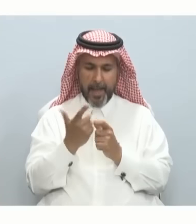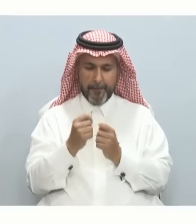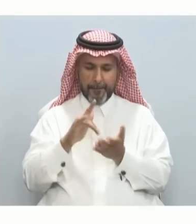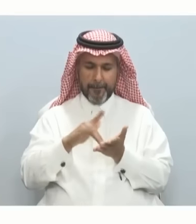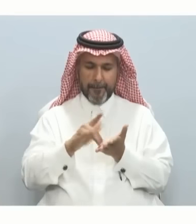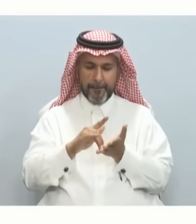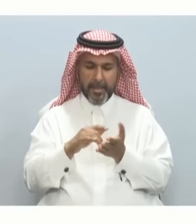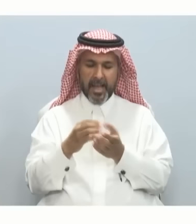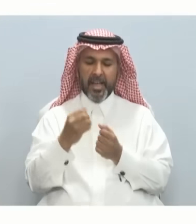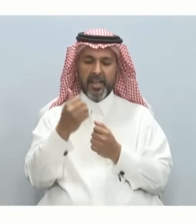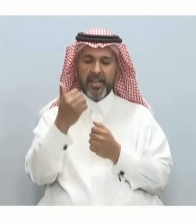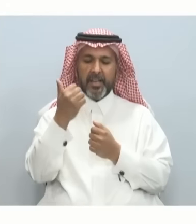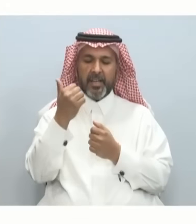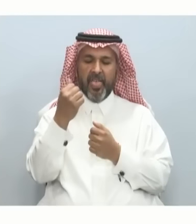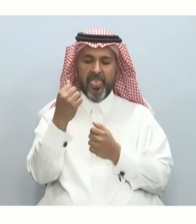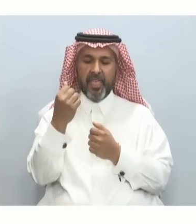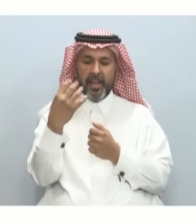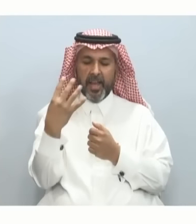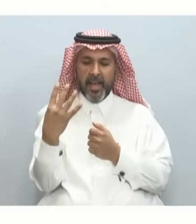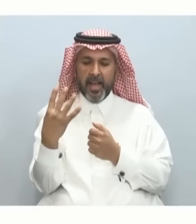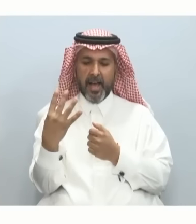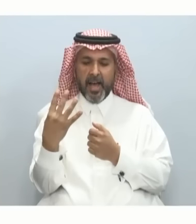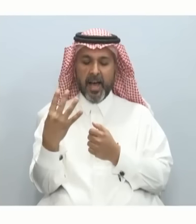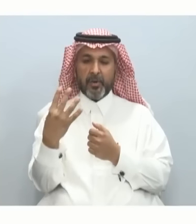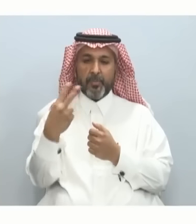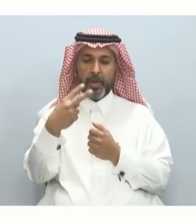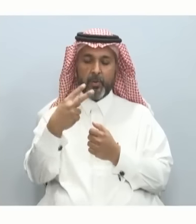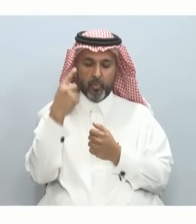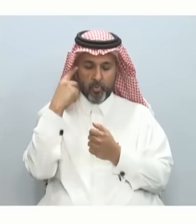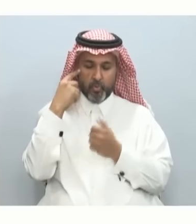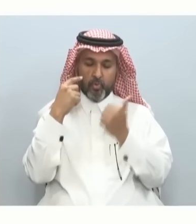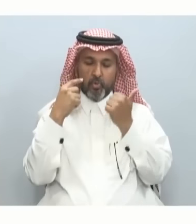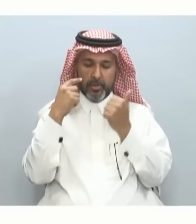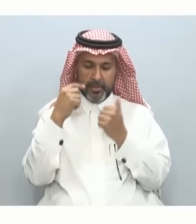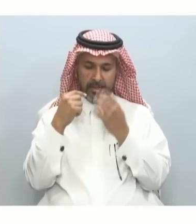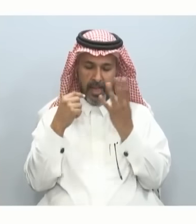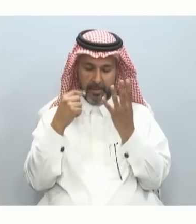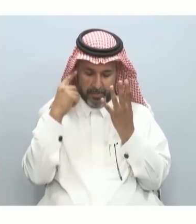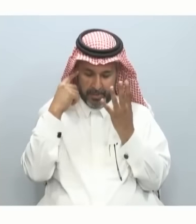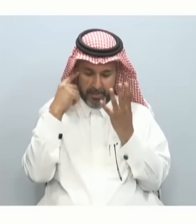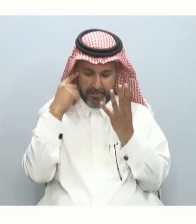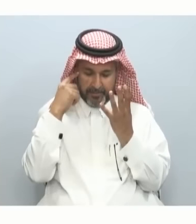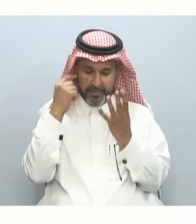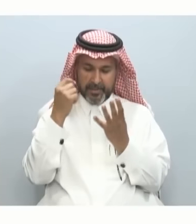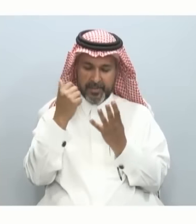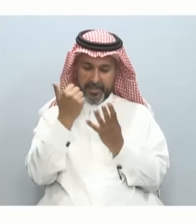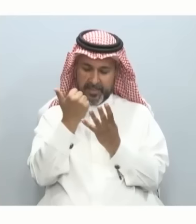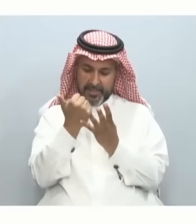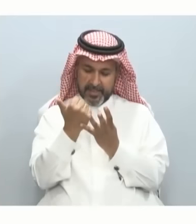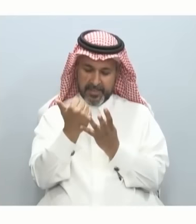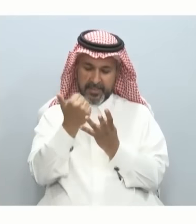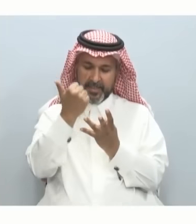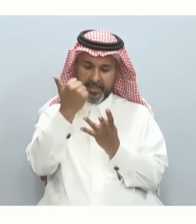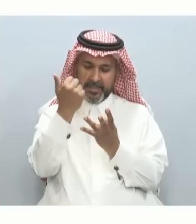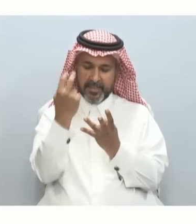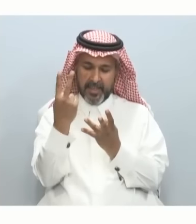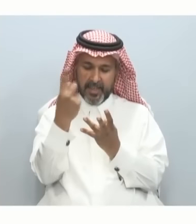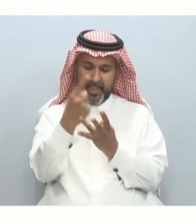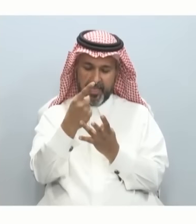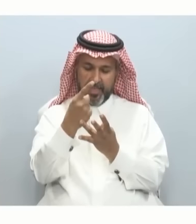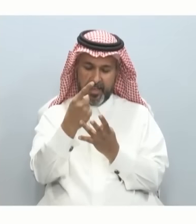12 اذا استعملت سنه صينيتين 18 اذا استعملت ثلاث صواني 24 اذا استعملت